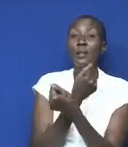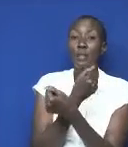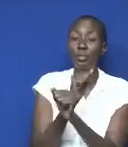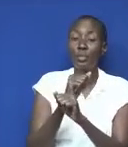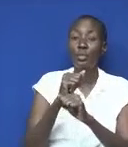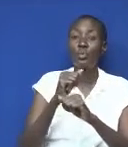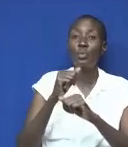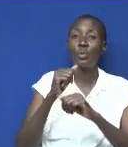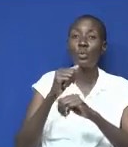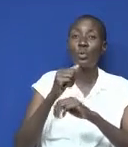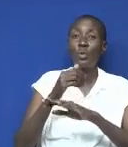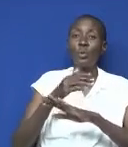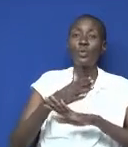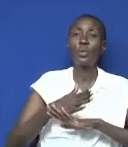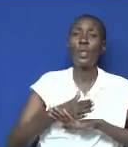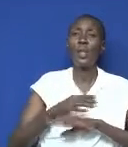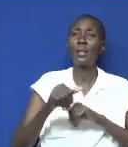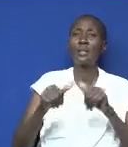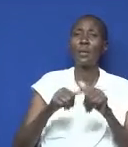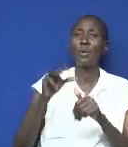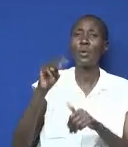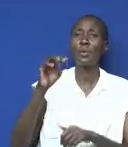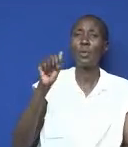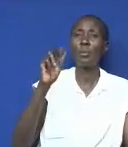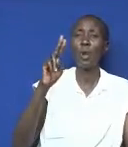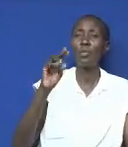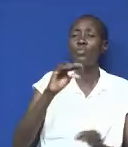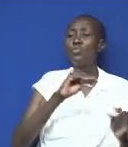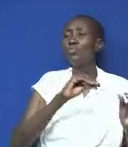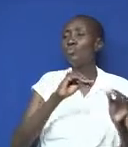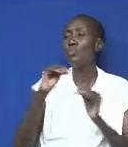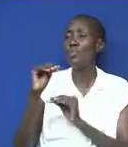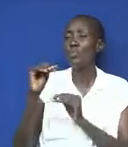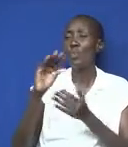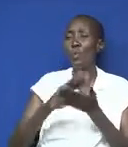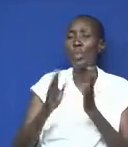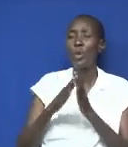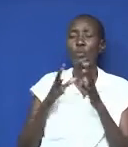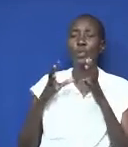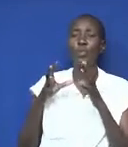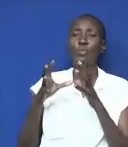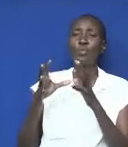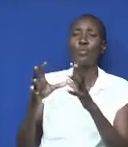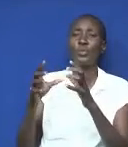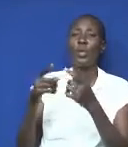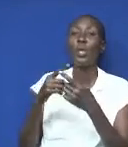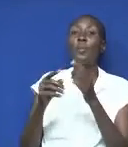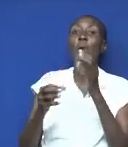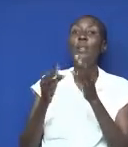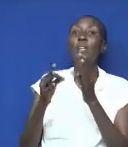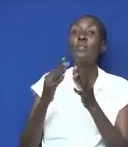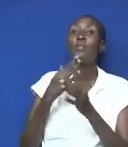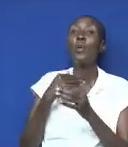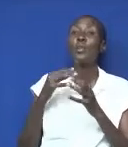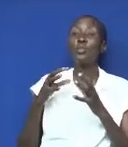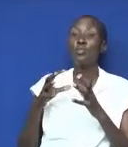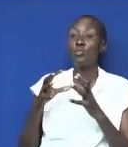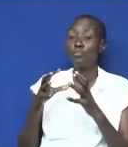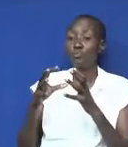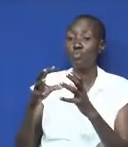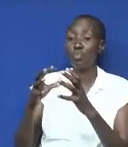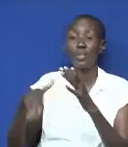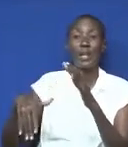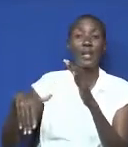Mau, wewe hama bila kusukumwa. Lakini ukiwa unataka kusukumwa, si